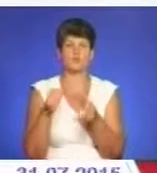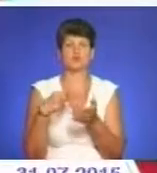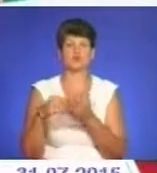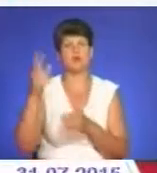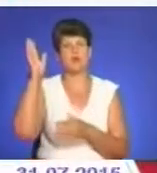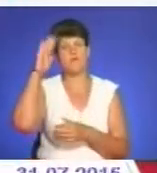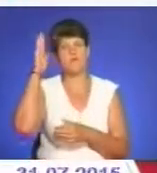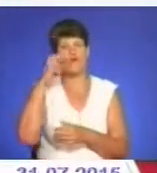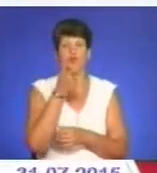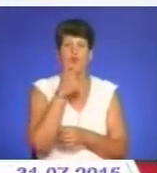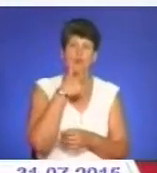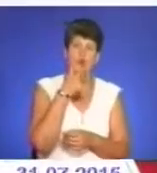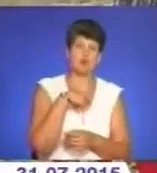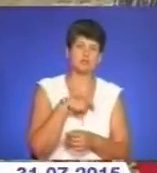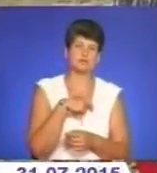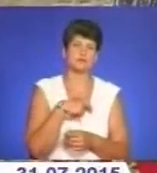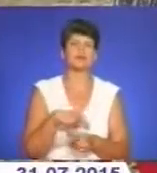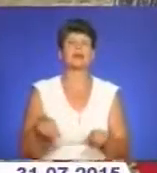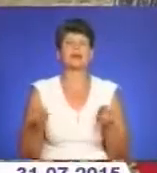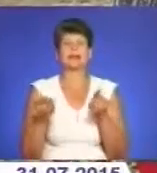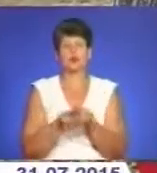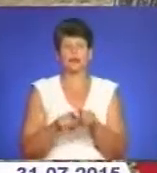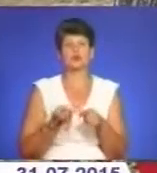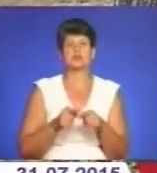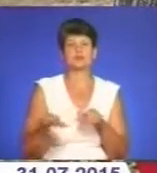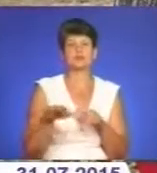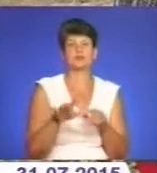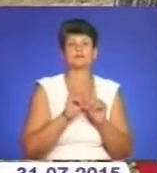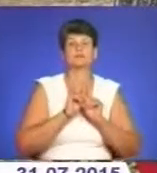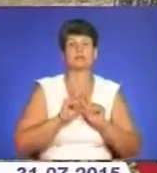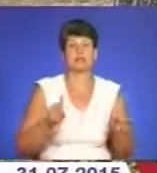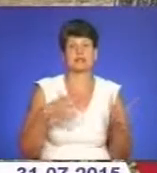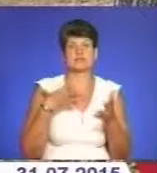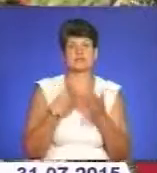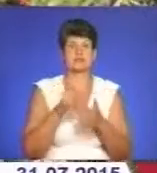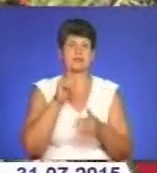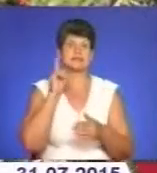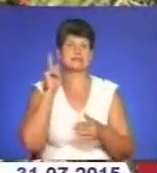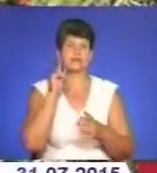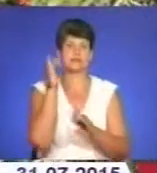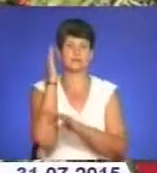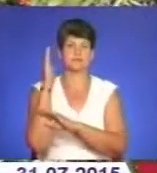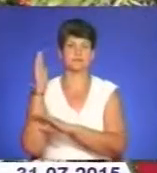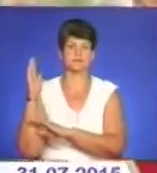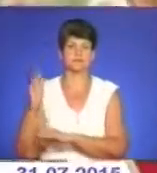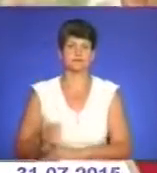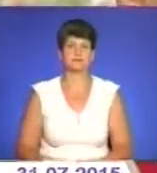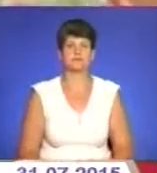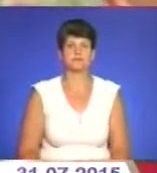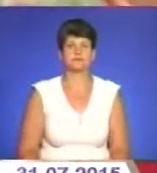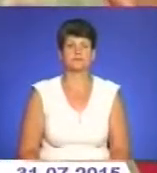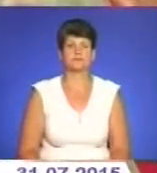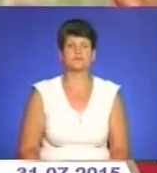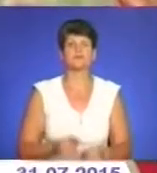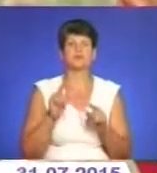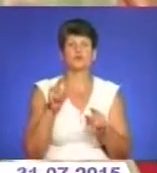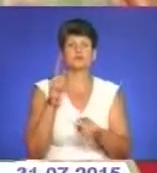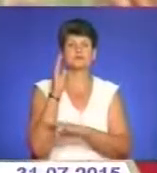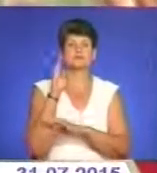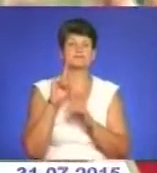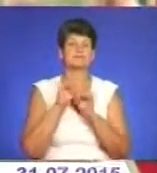воду, морозиво. Також ця територія унікальна за своїми зеленими насадженнями. Тут висаджували унікальне дерево.